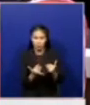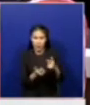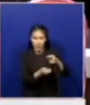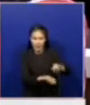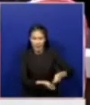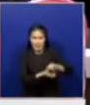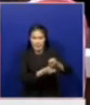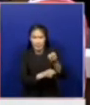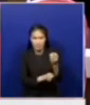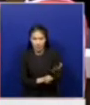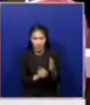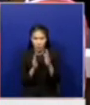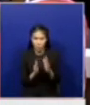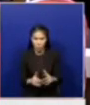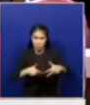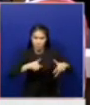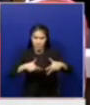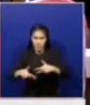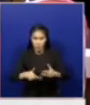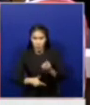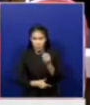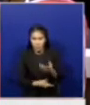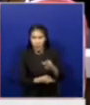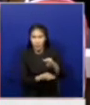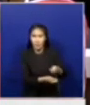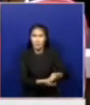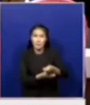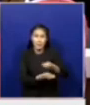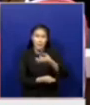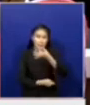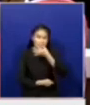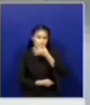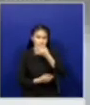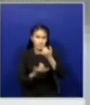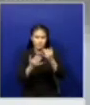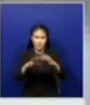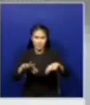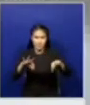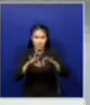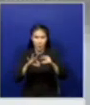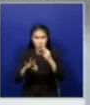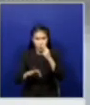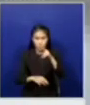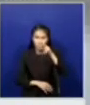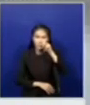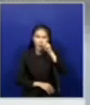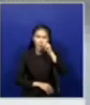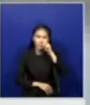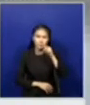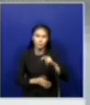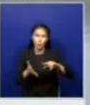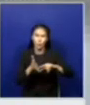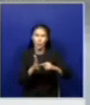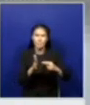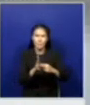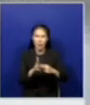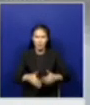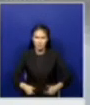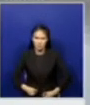ใหญ่ประกอบอาชีพเกษตรกรรมปัจจัยสำคัญที่สุดก็คือน้ำน้ำคือ